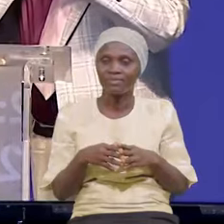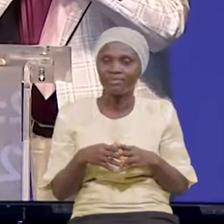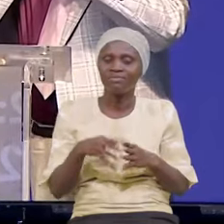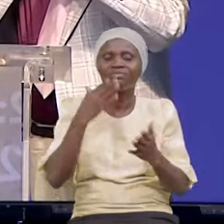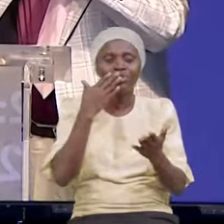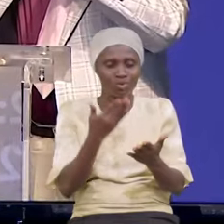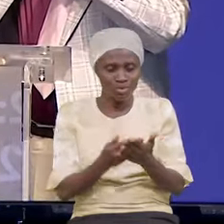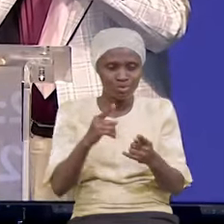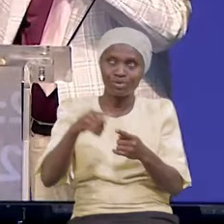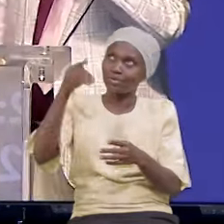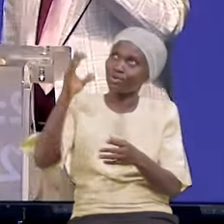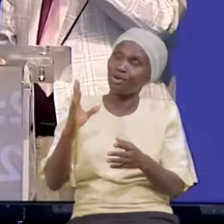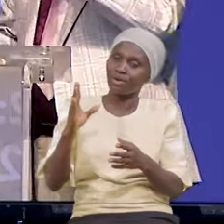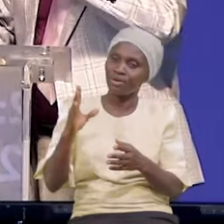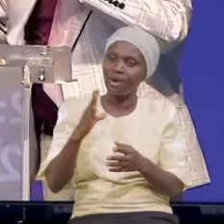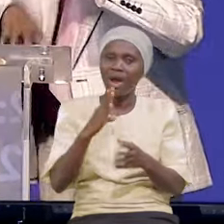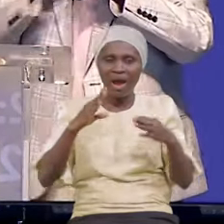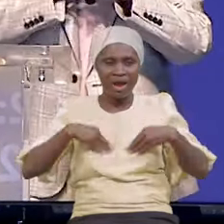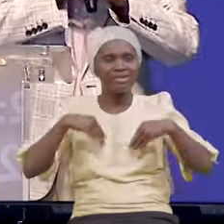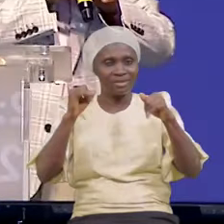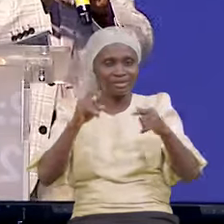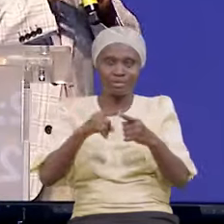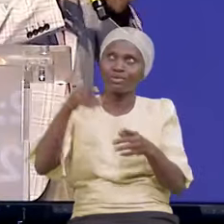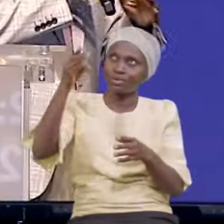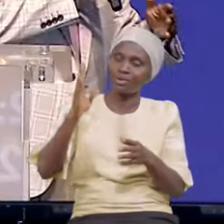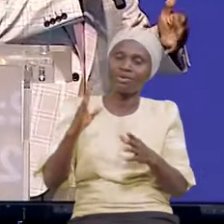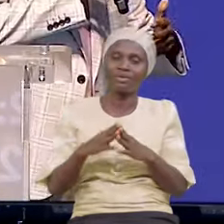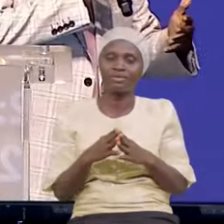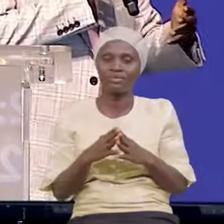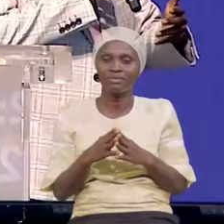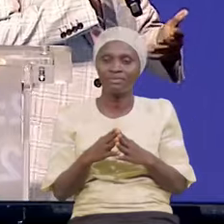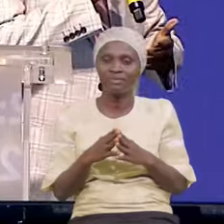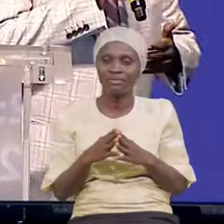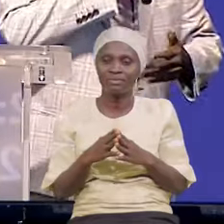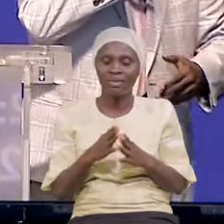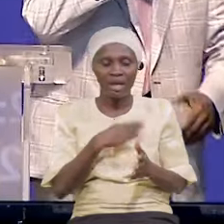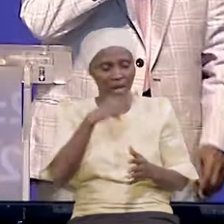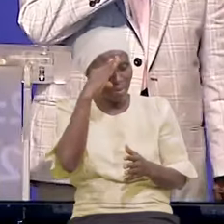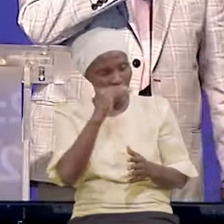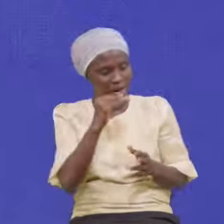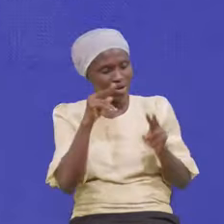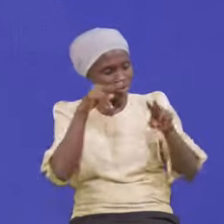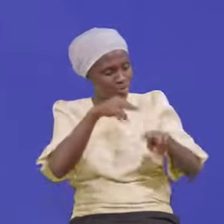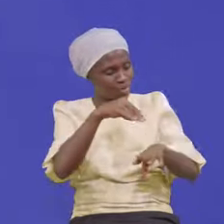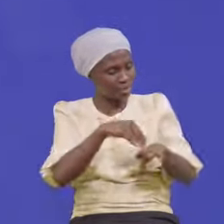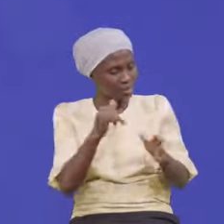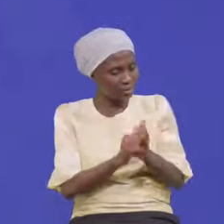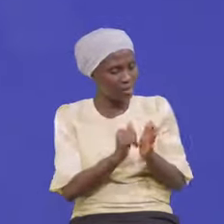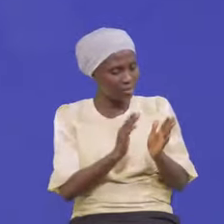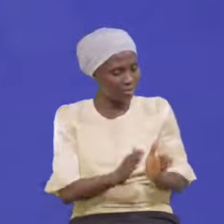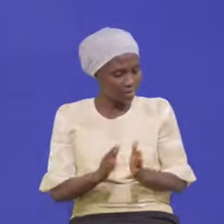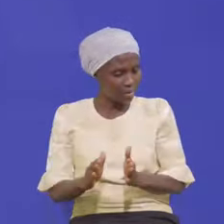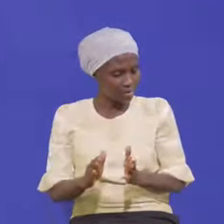to God, దేవునికి మంచిది, acceptable to God, దేవునికి అంగీకారయోగ్యమైనది, and man looks at the plan, నరుడు ఆ